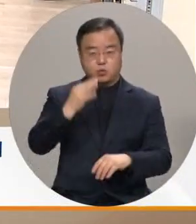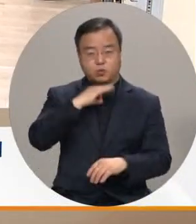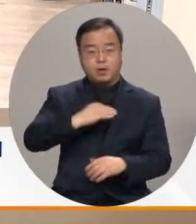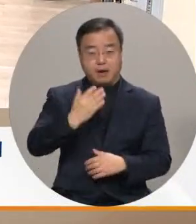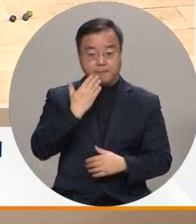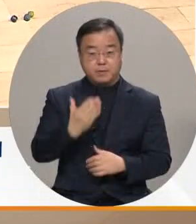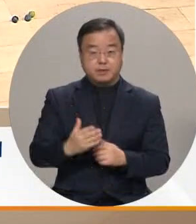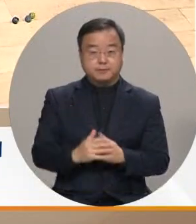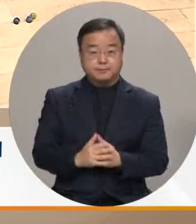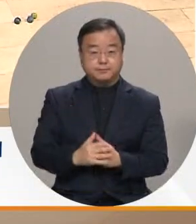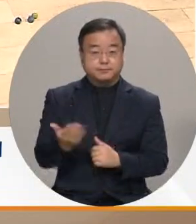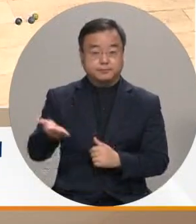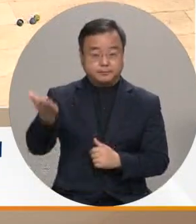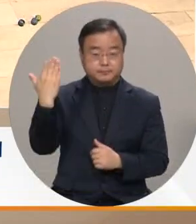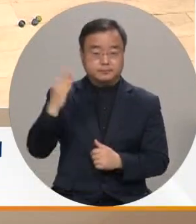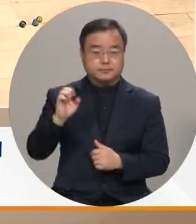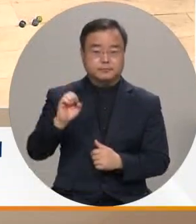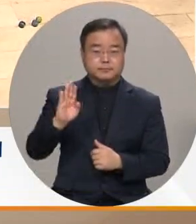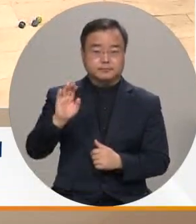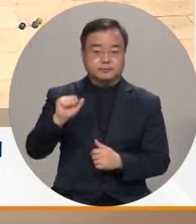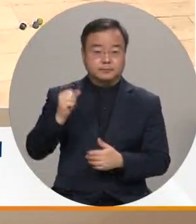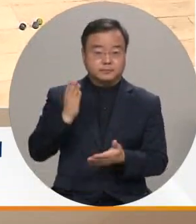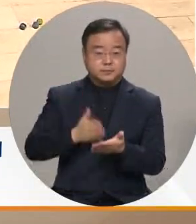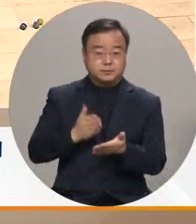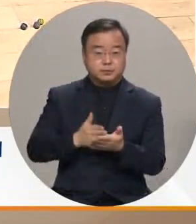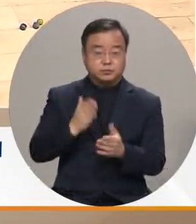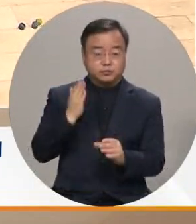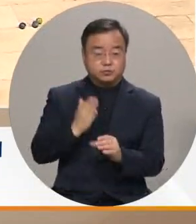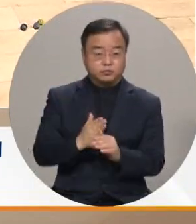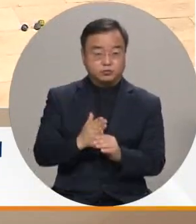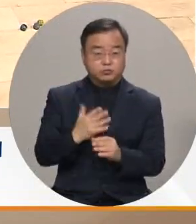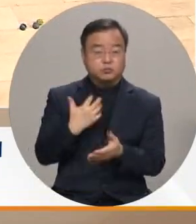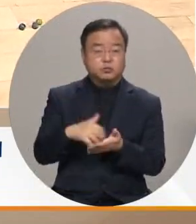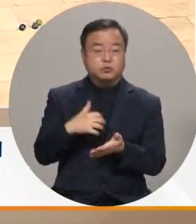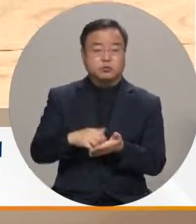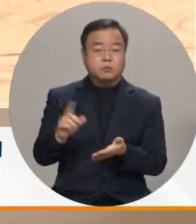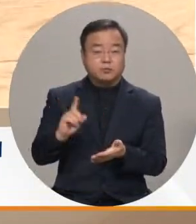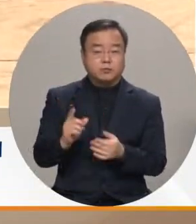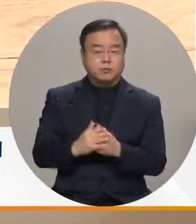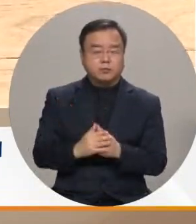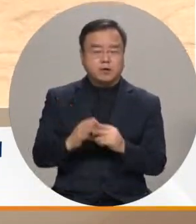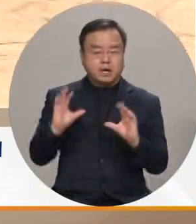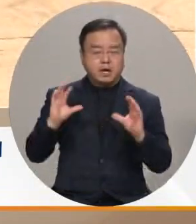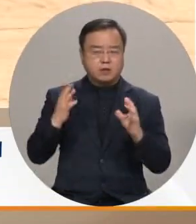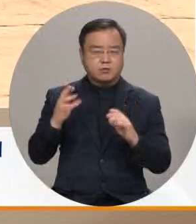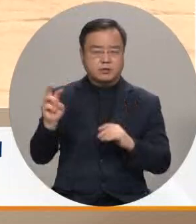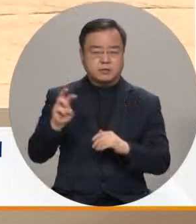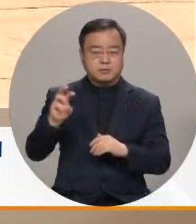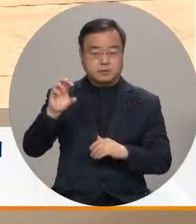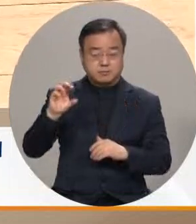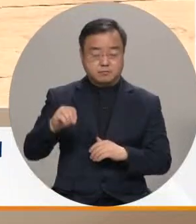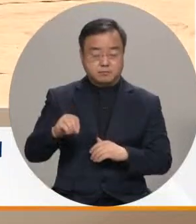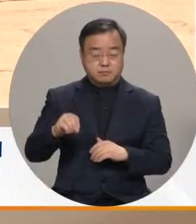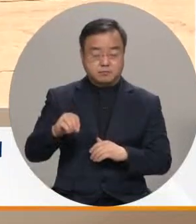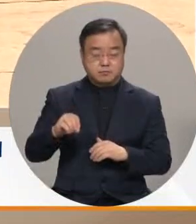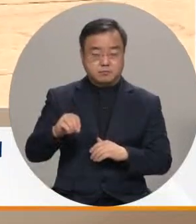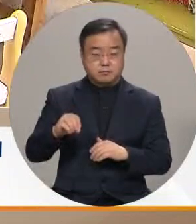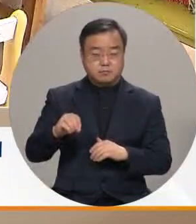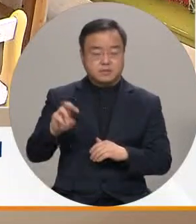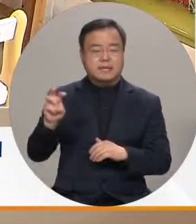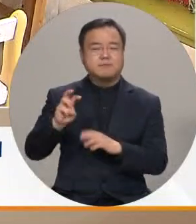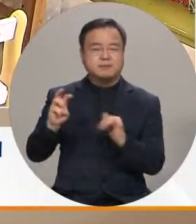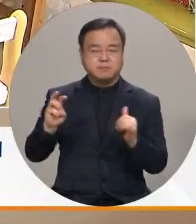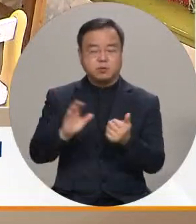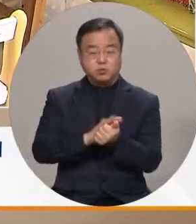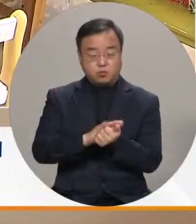되고요 지난 EBS 뉴스에서는 추산한 바로 아동 30명을 돌보는 돌봄 기관 한 개가 문을 닫으면